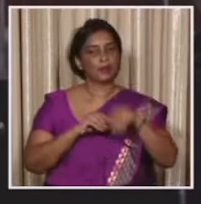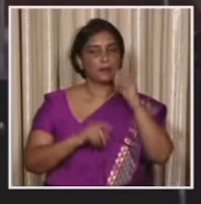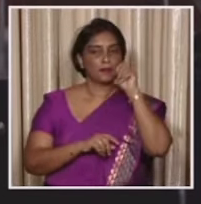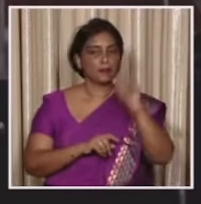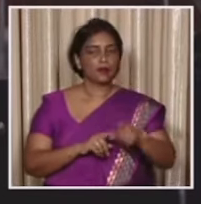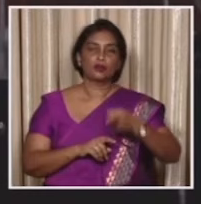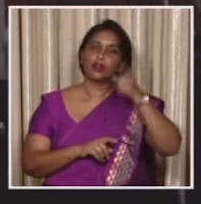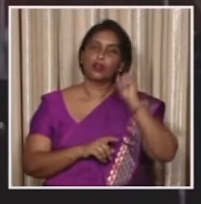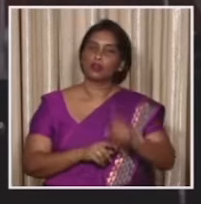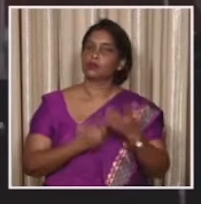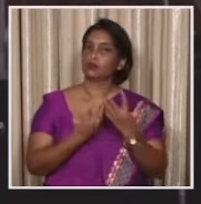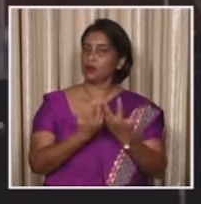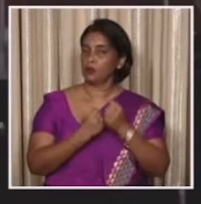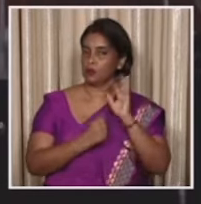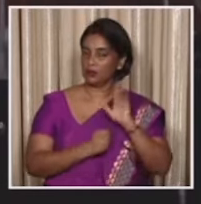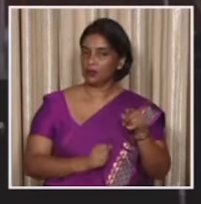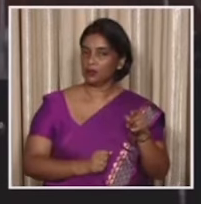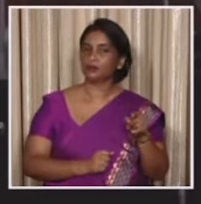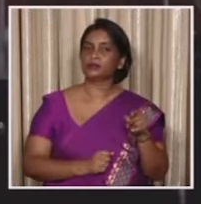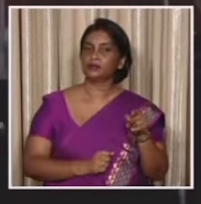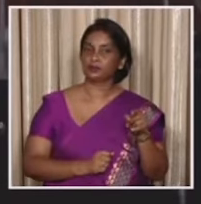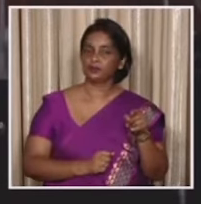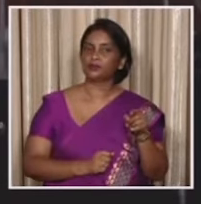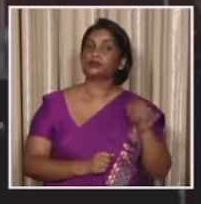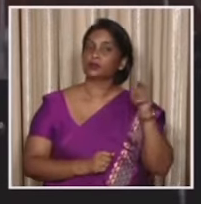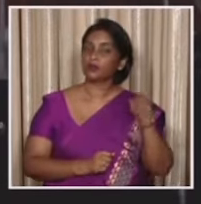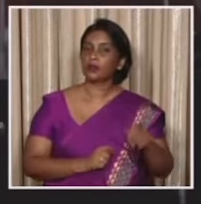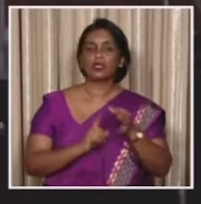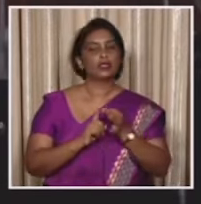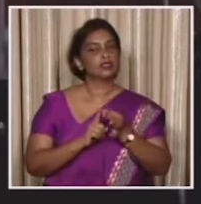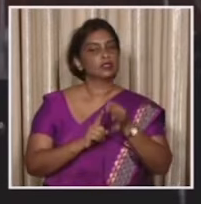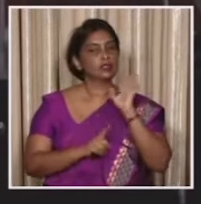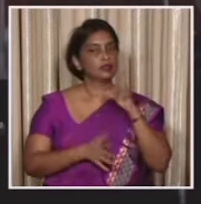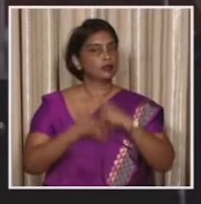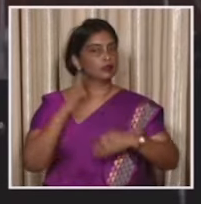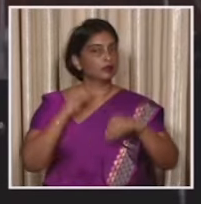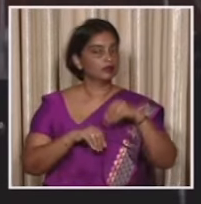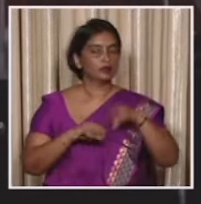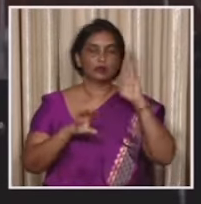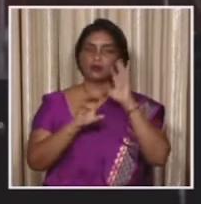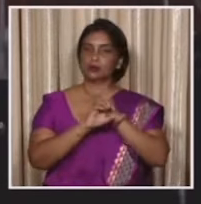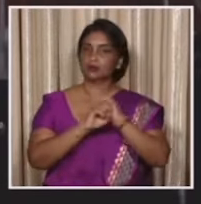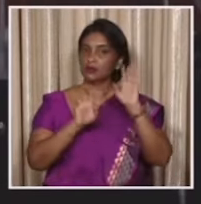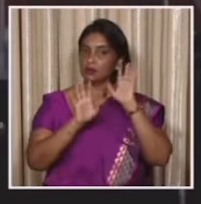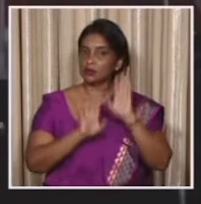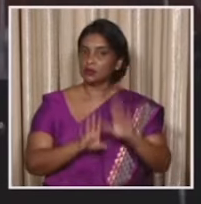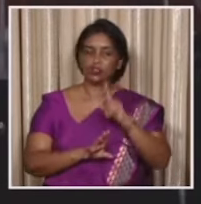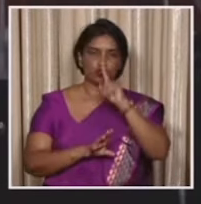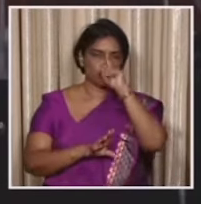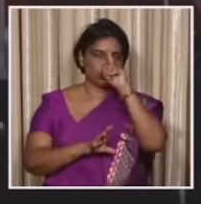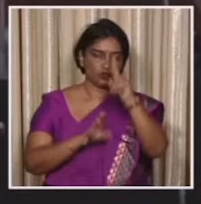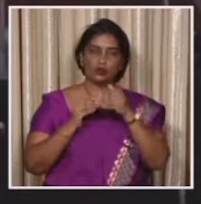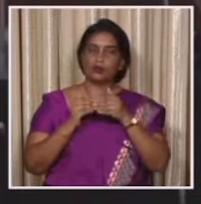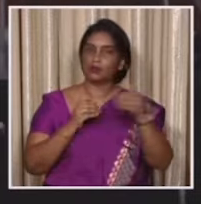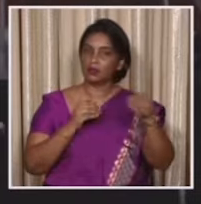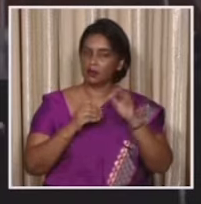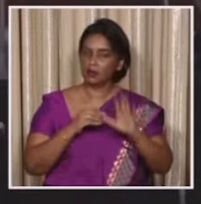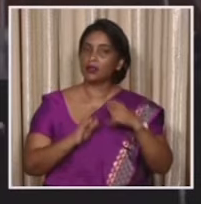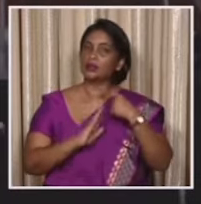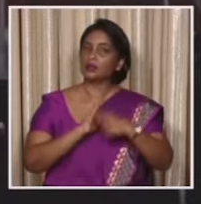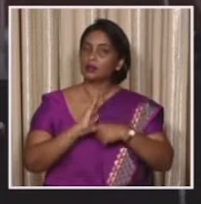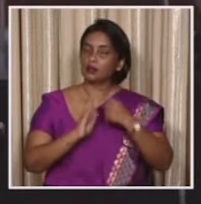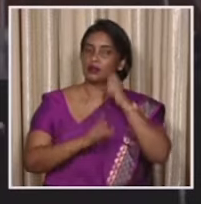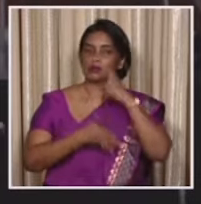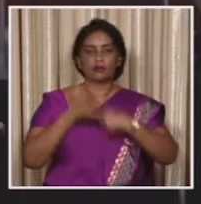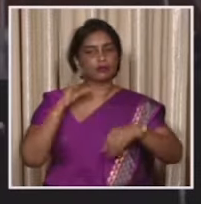ජනතාවගේ අනුමැතිය ලබාගත යුතුයි කියලා. මේ ජනාධිපතිවරණයේ ප්‍රකාශයට පත්කරන්න සතියක් තියෙද්දී රට